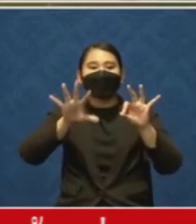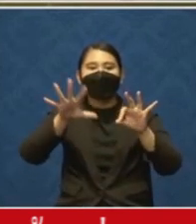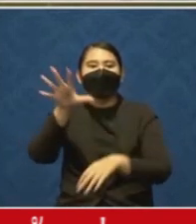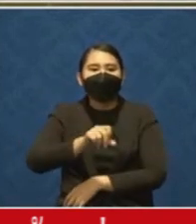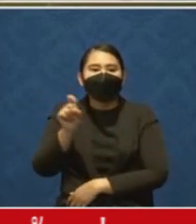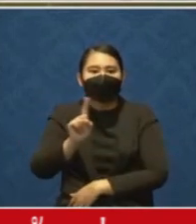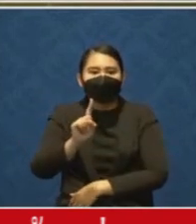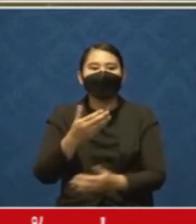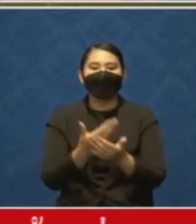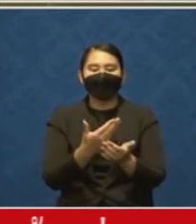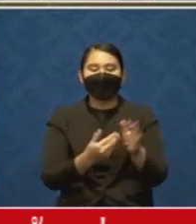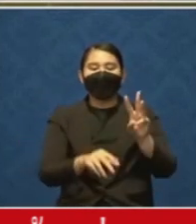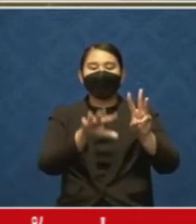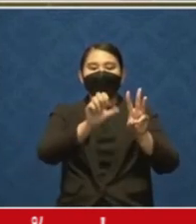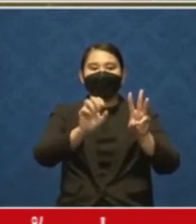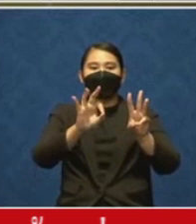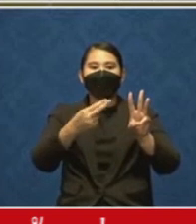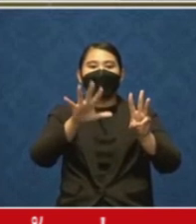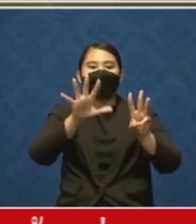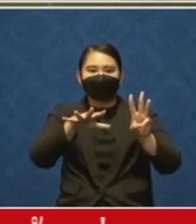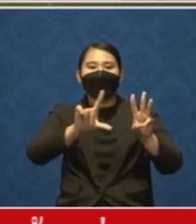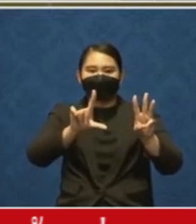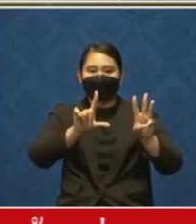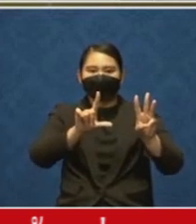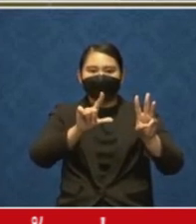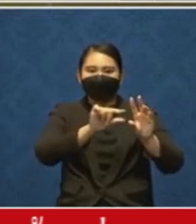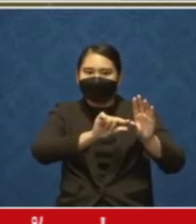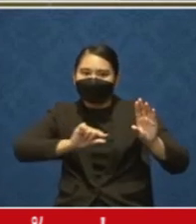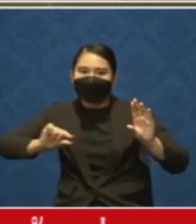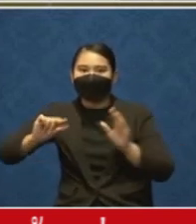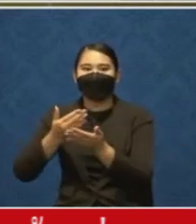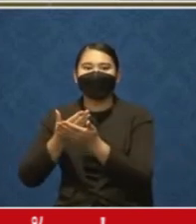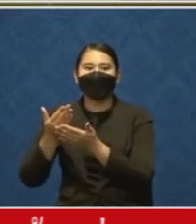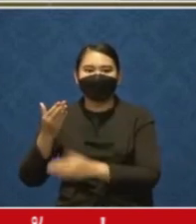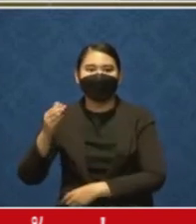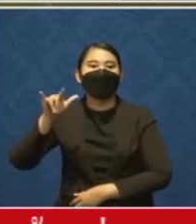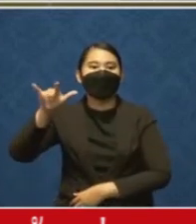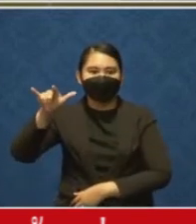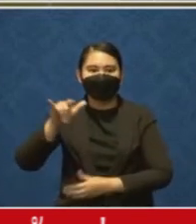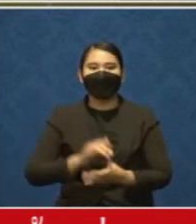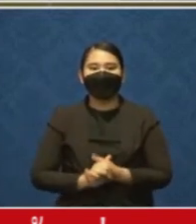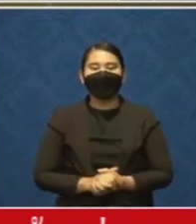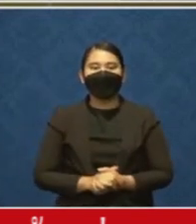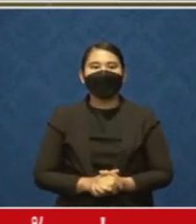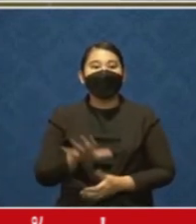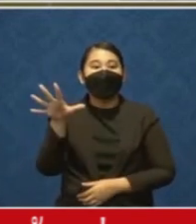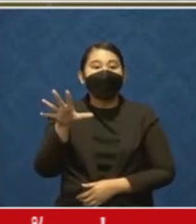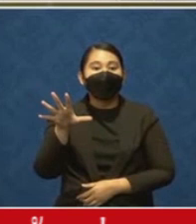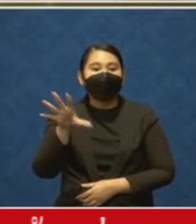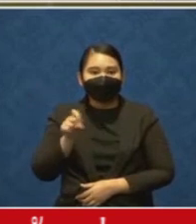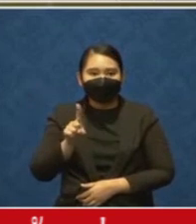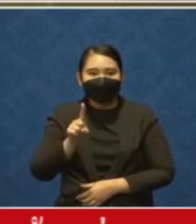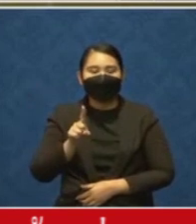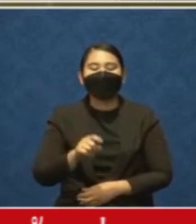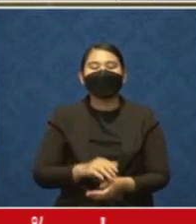ก็มาจากเงิน695,000 ล้านบาทนี่แหละครับที่เรากู้มาครับที่มาเนี่ยของข้อมูลก็คือมาจากสำนักงบ